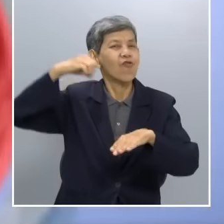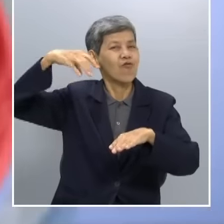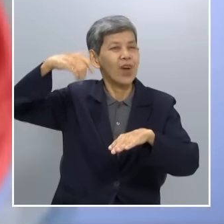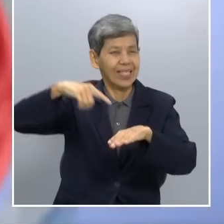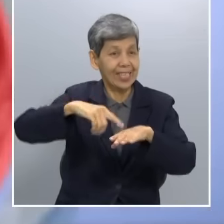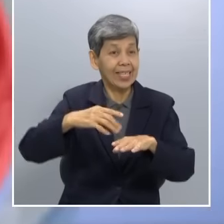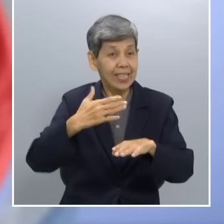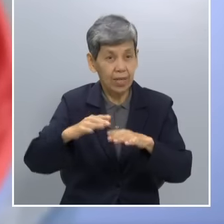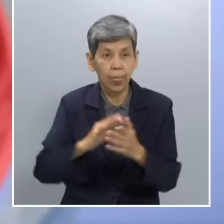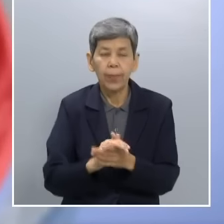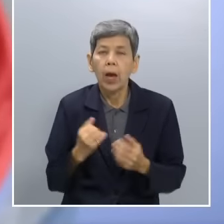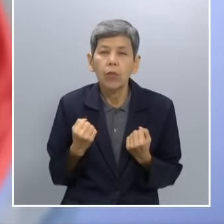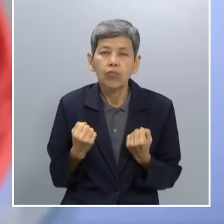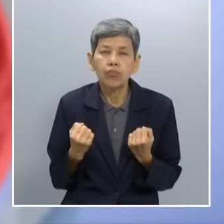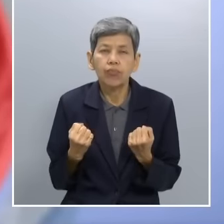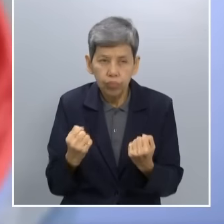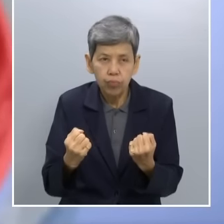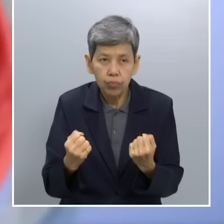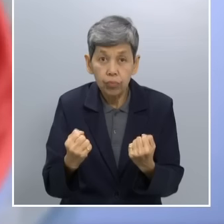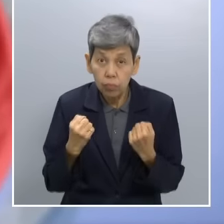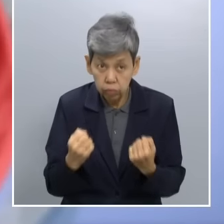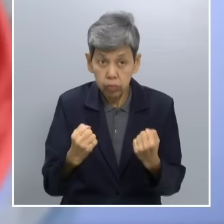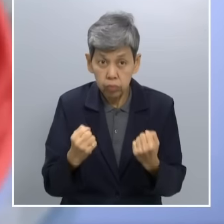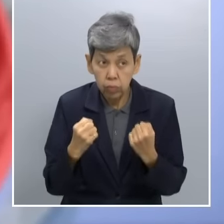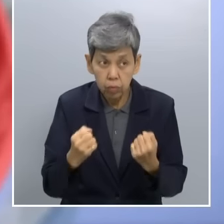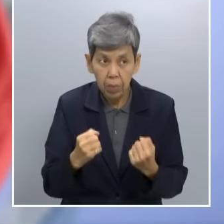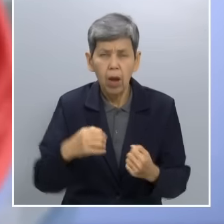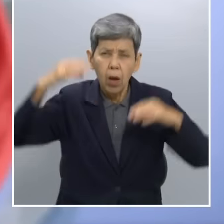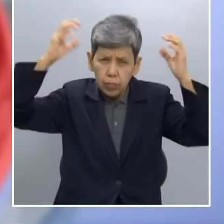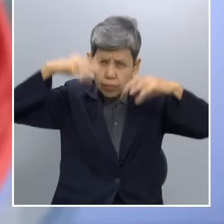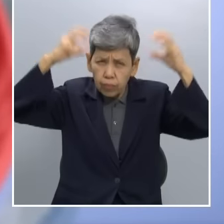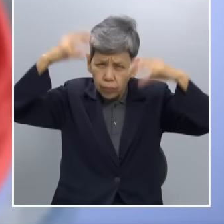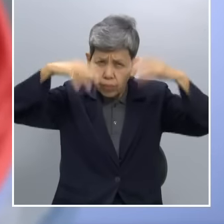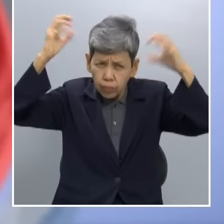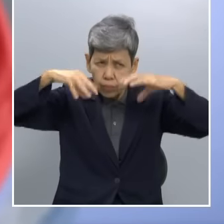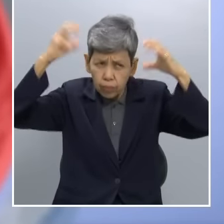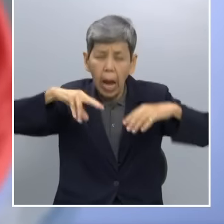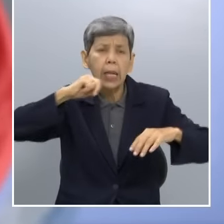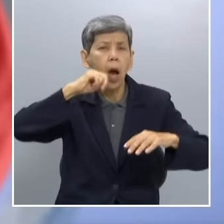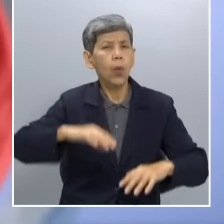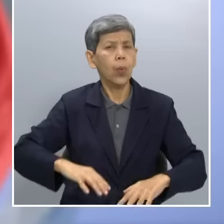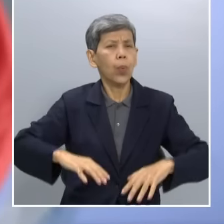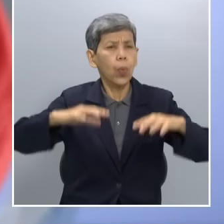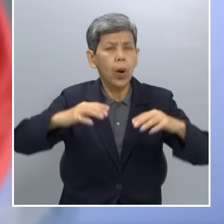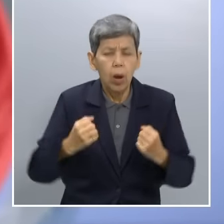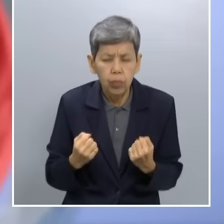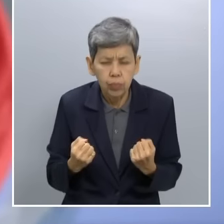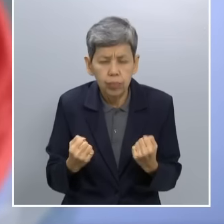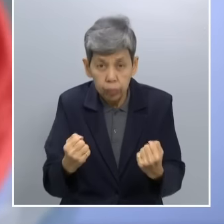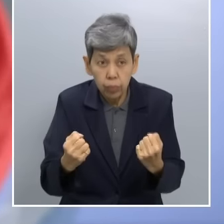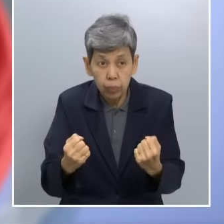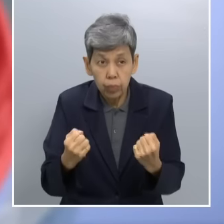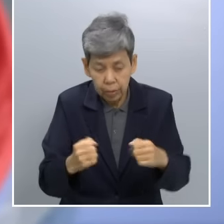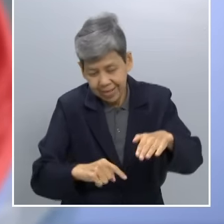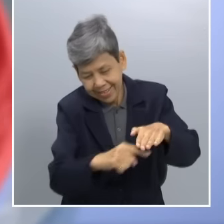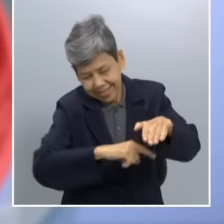เนี้นะครับแล้วพอขับไปปุ๊บเนี่ยปรากฏคุณผู้ชมฮะคือวันนึงเนี่ยฝนมันตกหนักแล้วน้ำมันท่วมพอน้องเขับรถไปปรากฏว่าข้าง